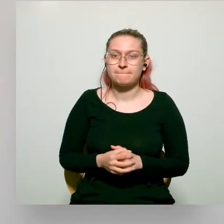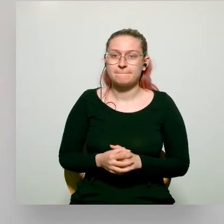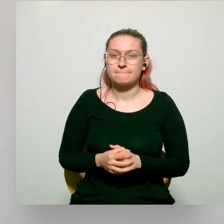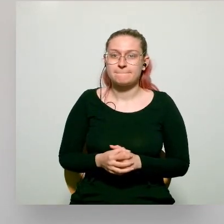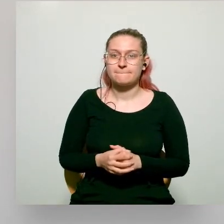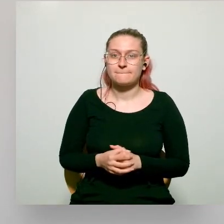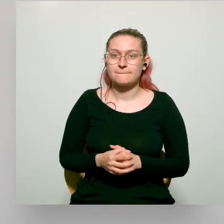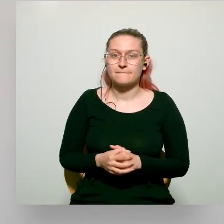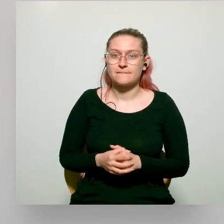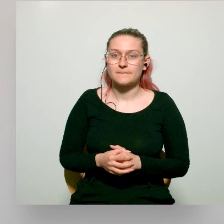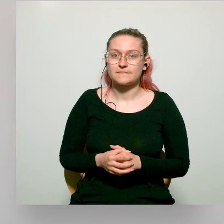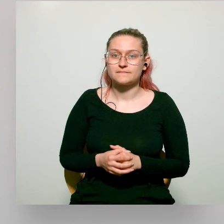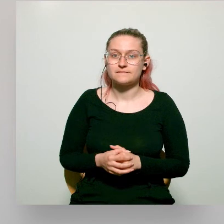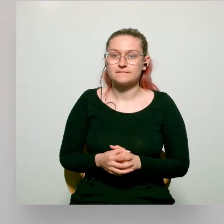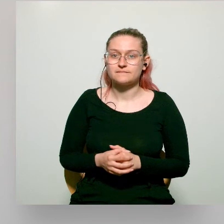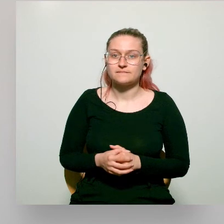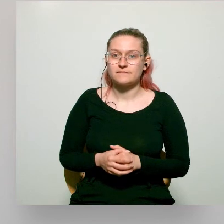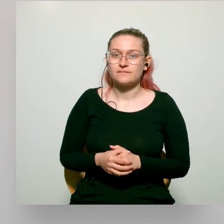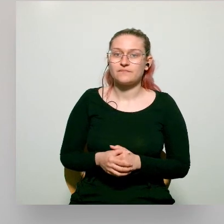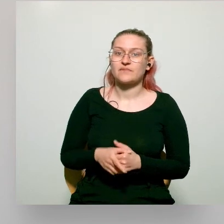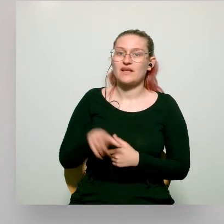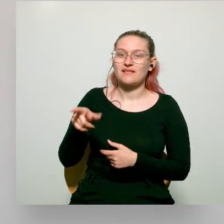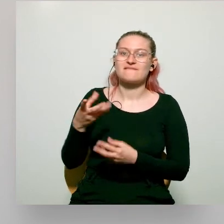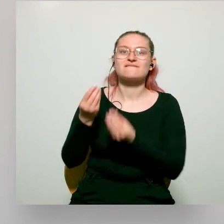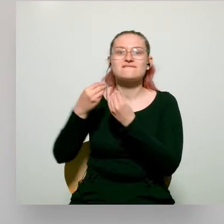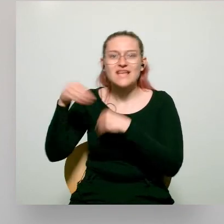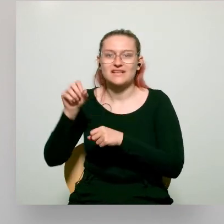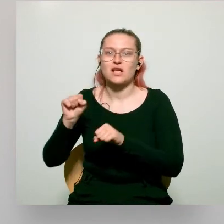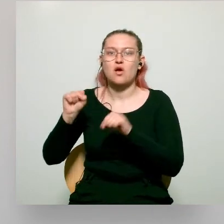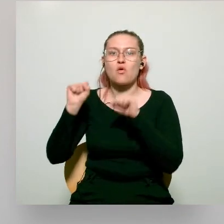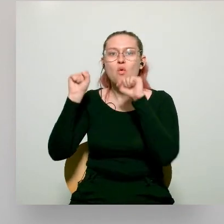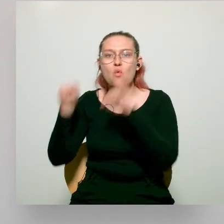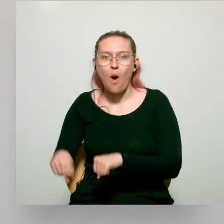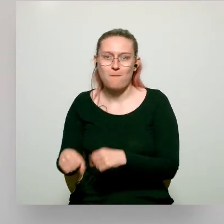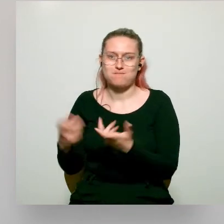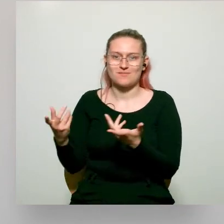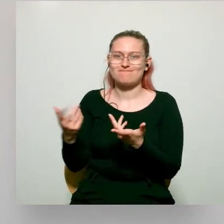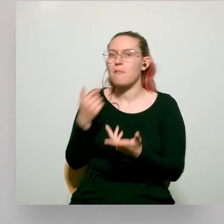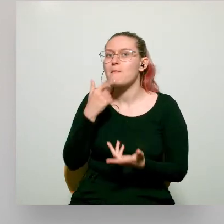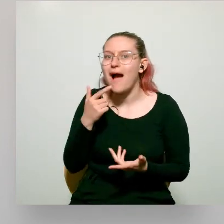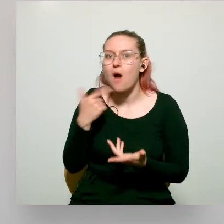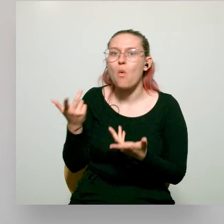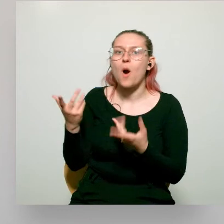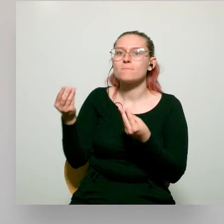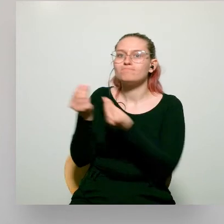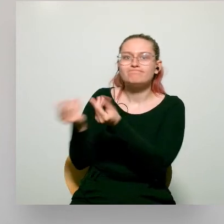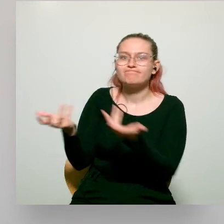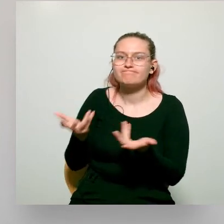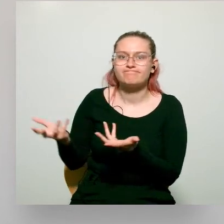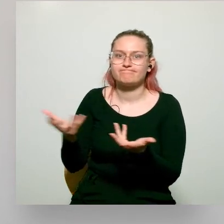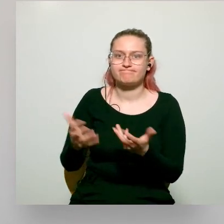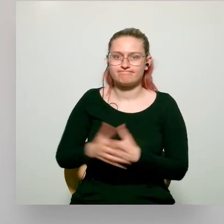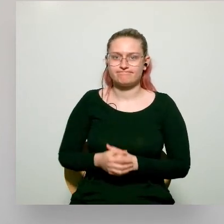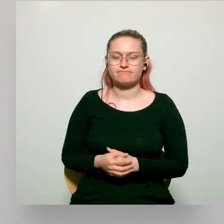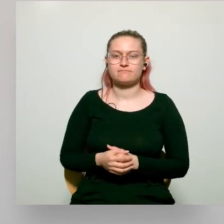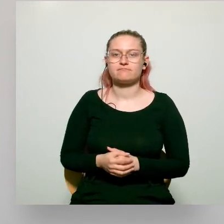dużej warstwy ukraińskiej arystokracji, która zachowała się na wschodzie. Na całe stulecie w